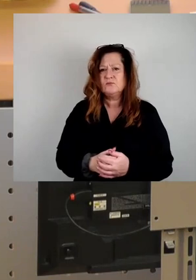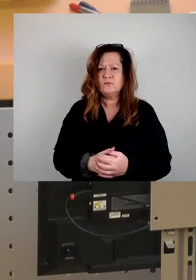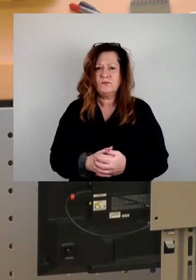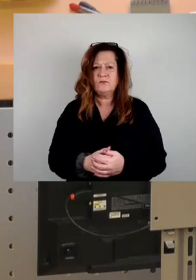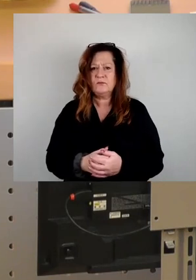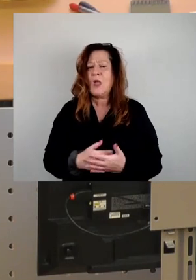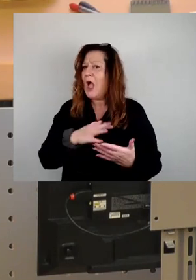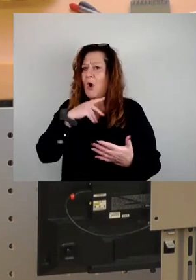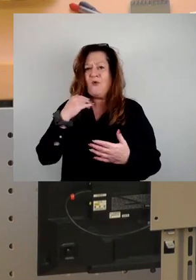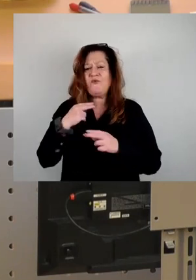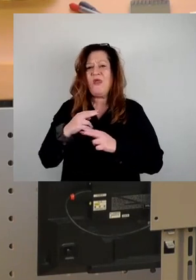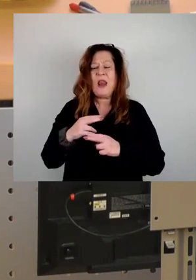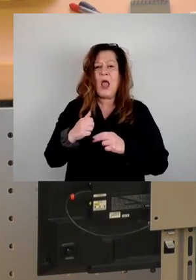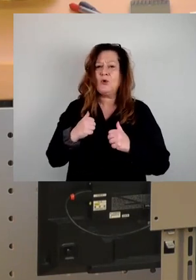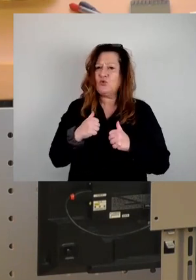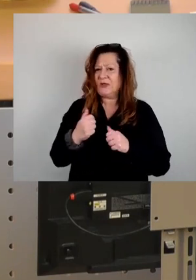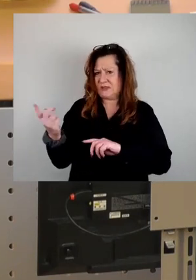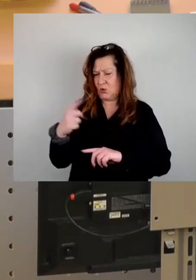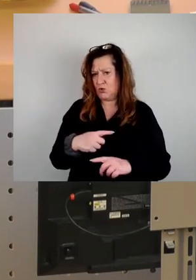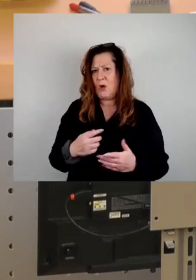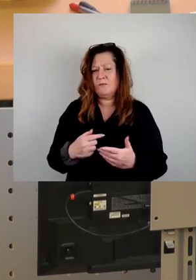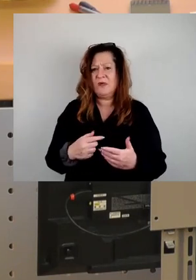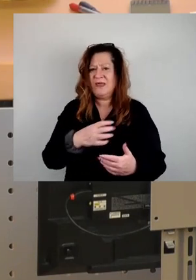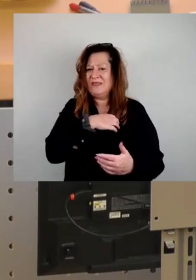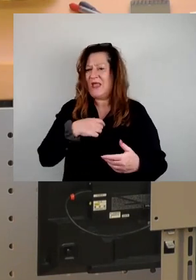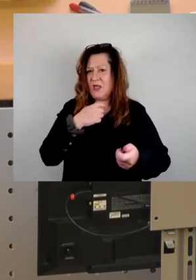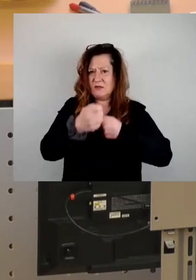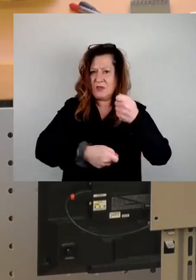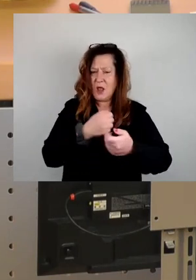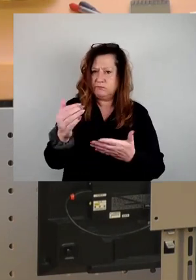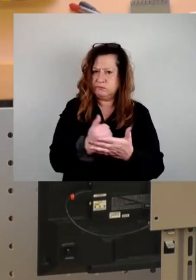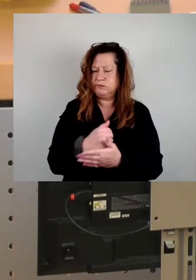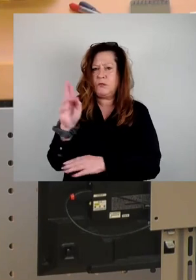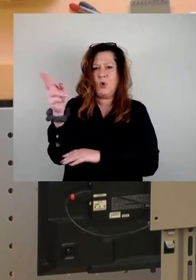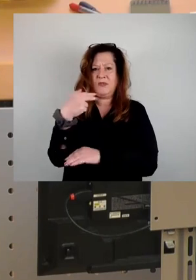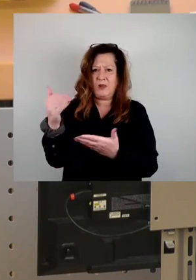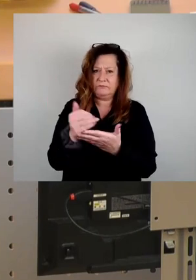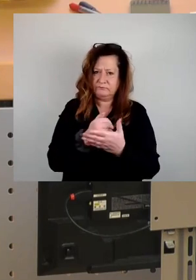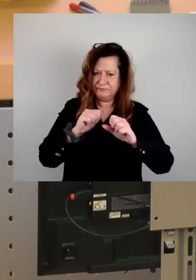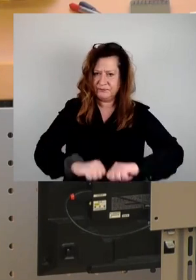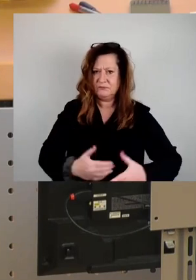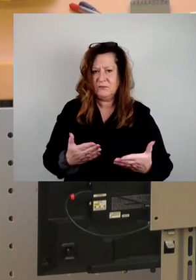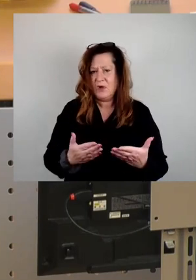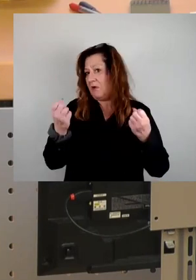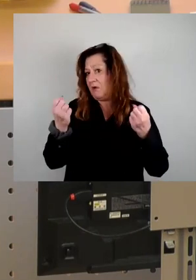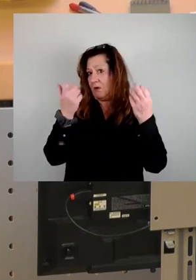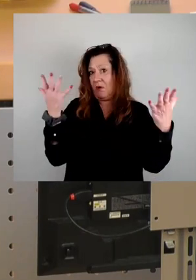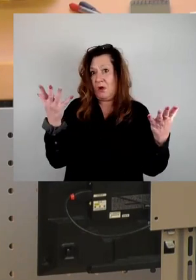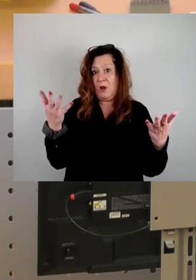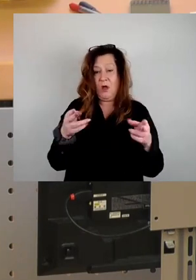Touristen, die Einnahmen für Dresdner Händler und Hotels generieren, was natürlich auch der Stadtkasse wiederum